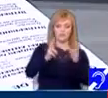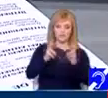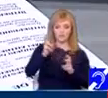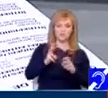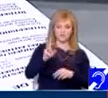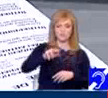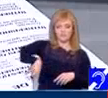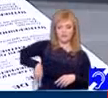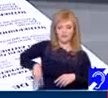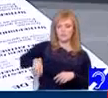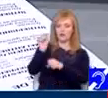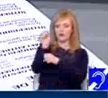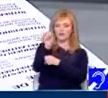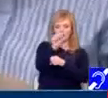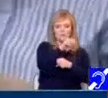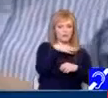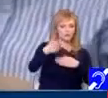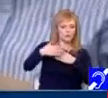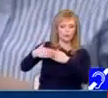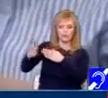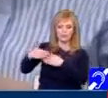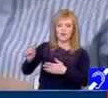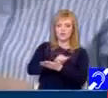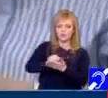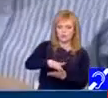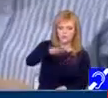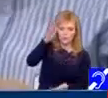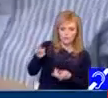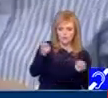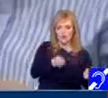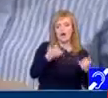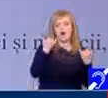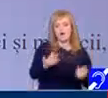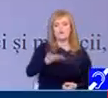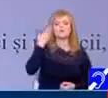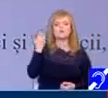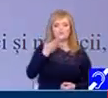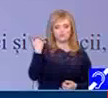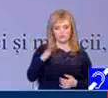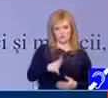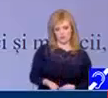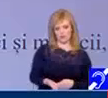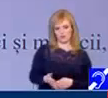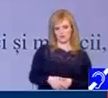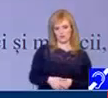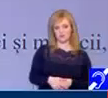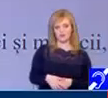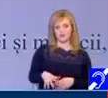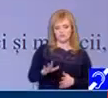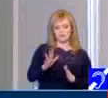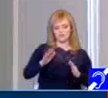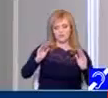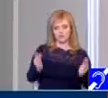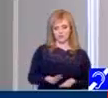să semneze zeci de acte, din 2018 procesul va fi digitalizat în totalitate. Mai mult, a crescut semnificativ capacitatea financiară a fondului